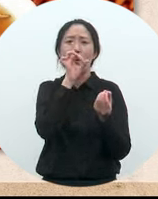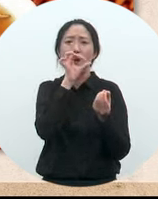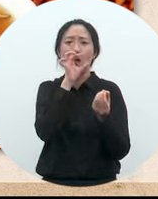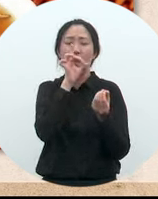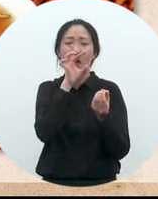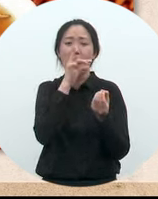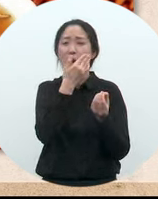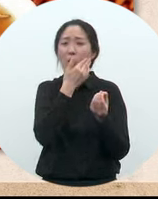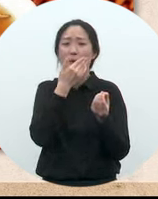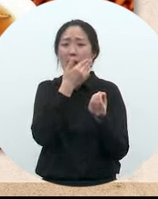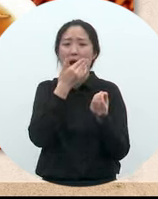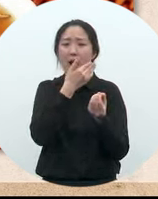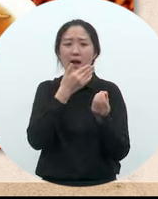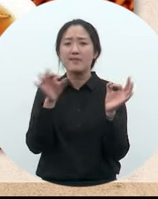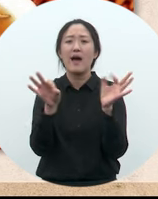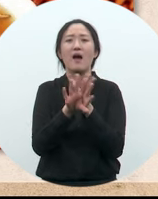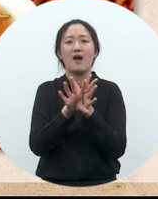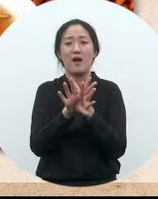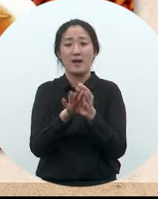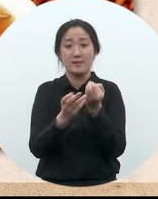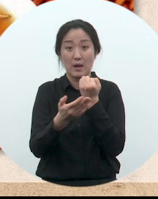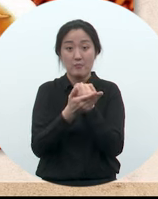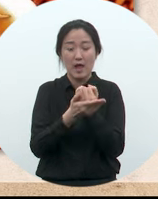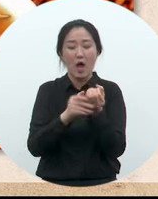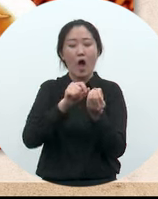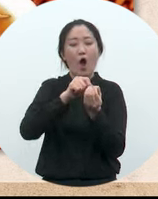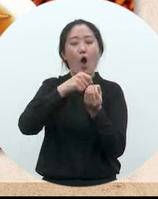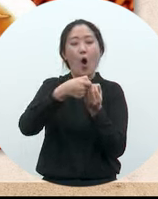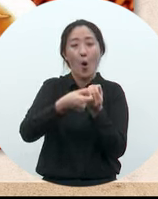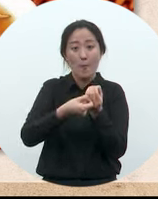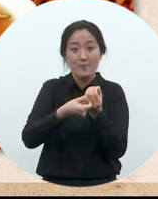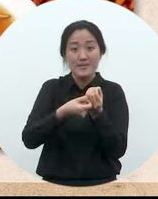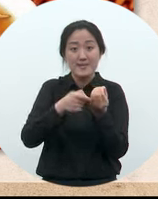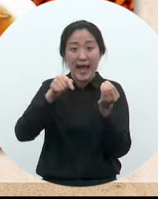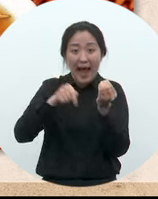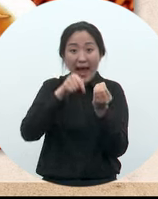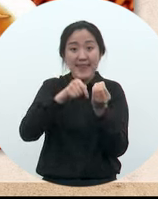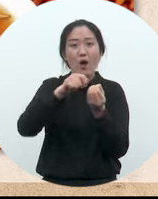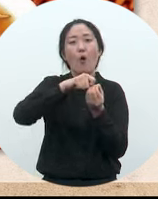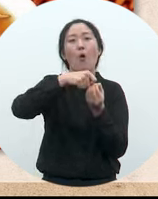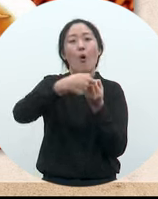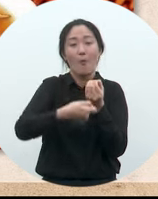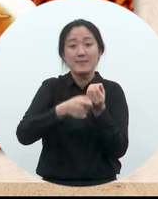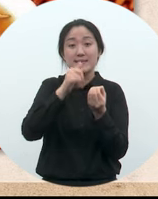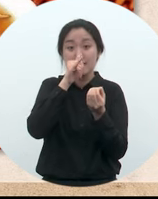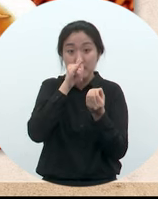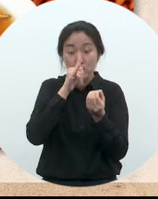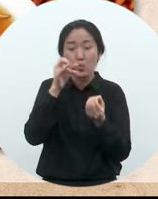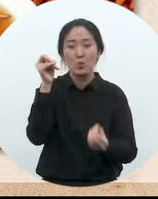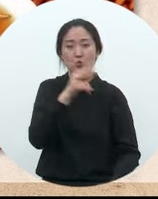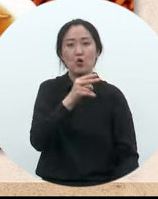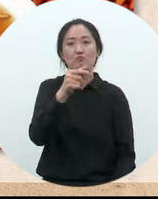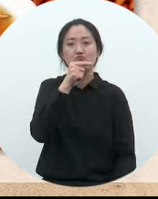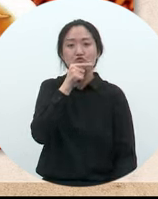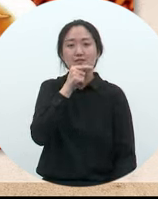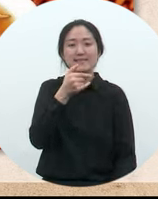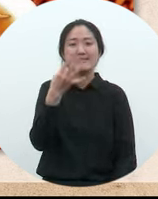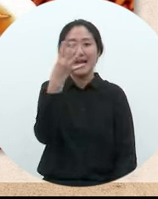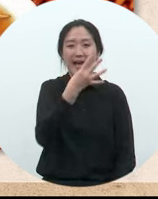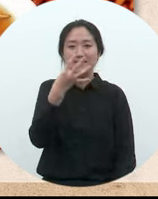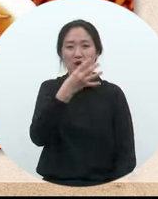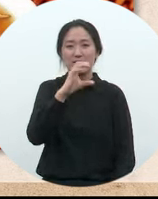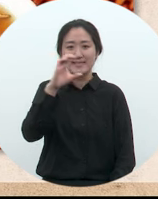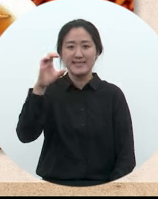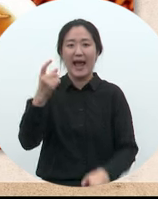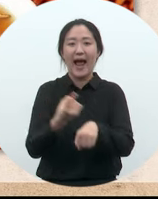탄닌 성분들이 다 날아가기 때문에 속껍질이 있는 생밤 10개, 생강 큰거 3덩어리, 여기에다 물 4000cc